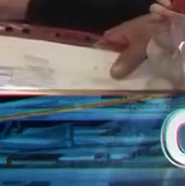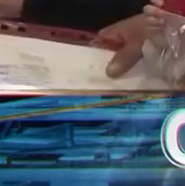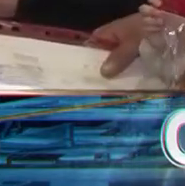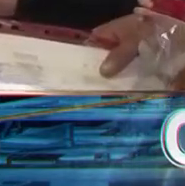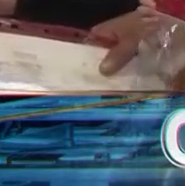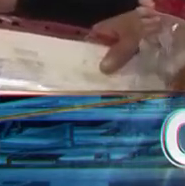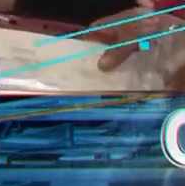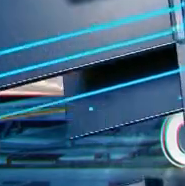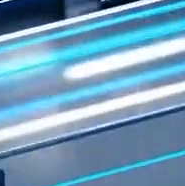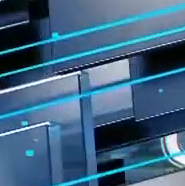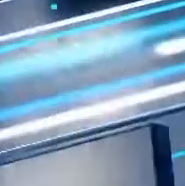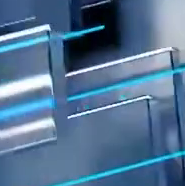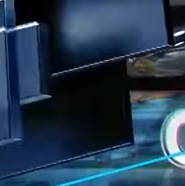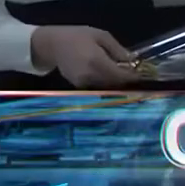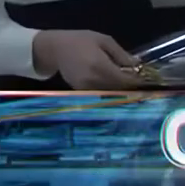погорельцам?